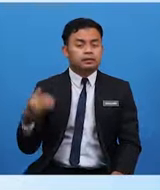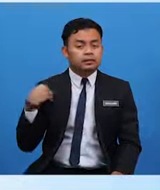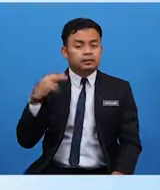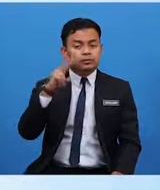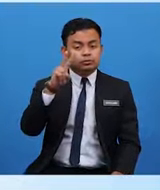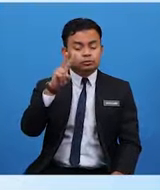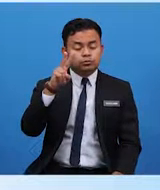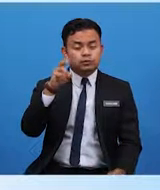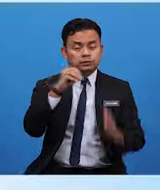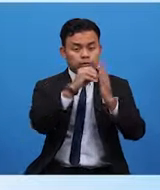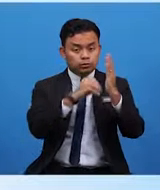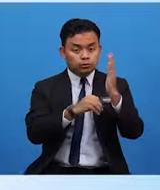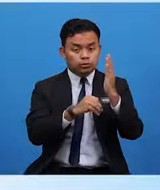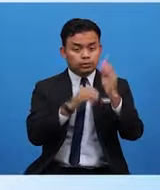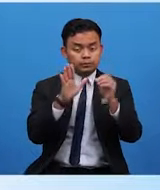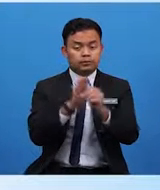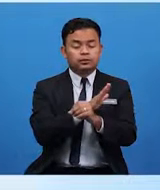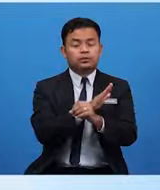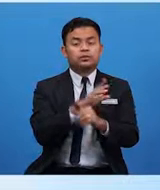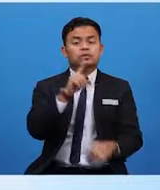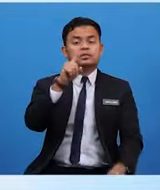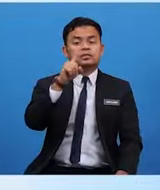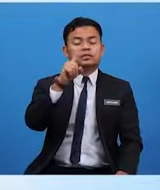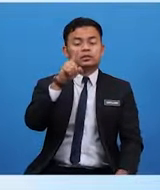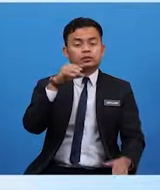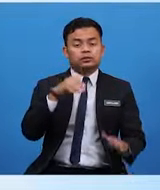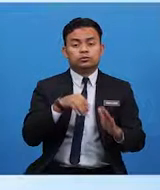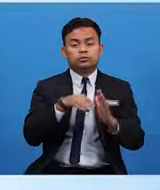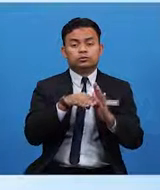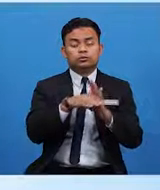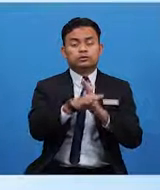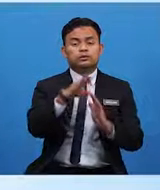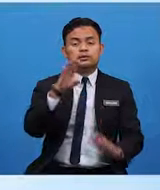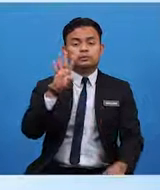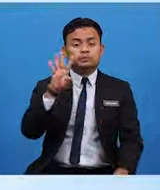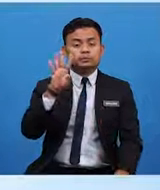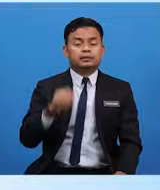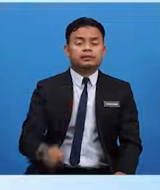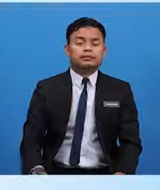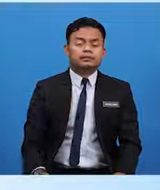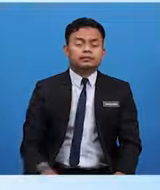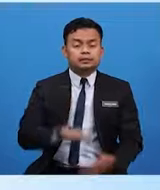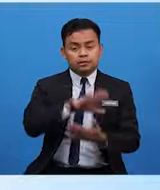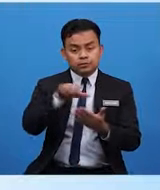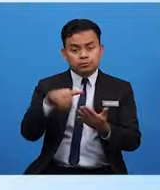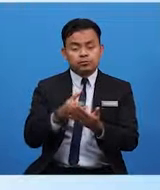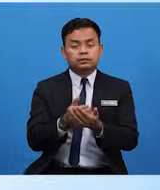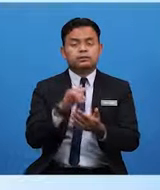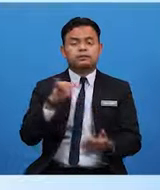berlurik penuh yang satu bahagian belore daripada empat bahagian keseluruhannya